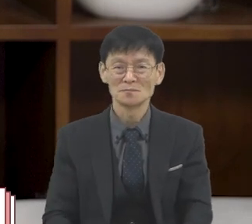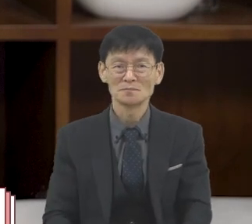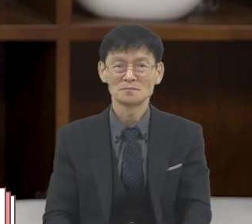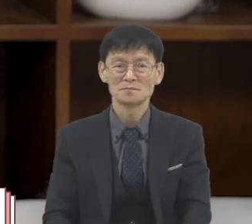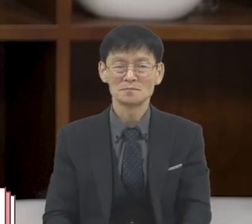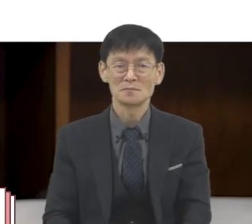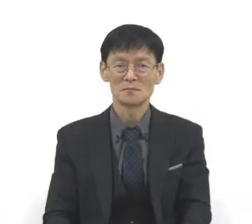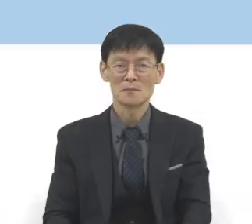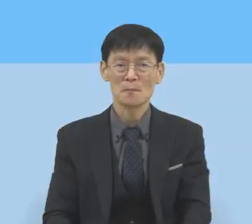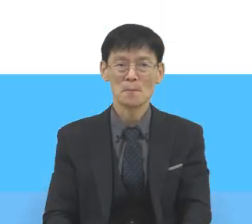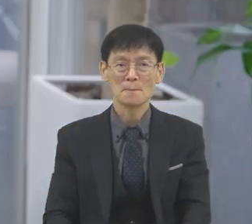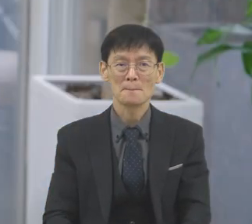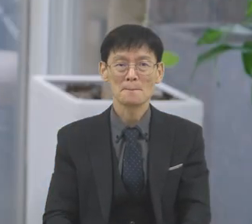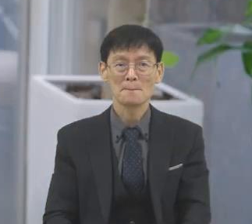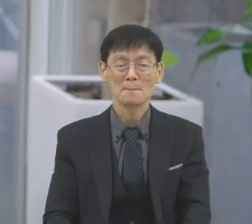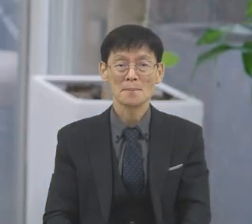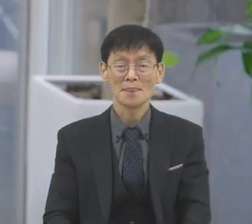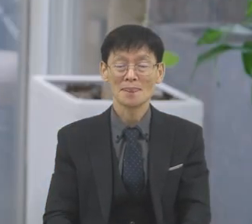사례입니다.